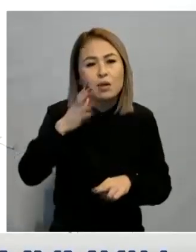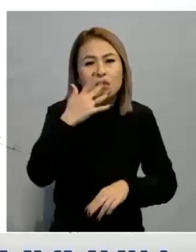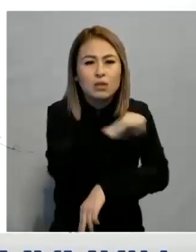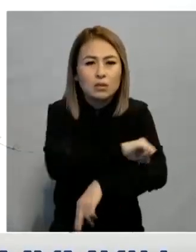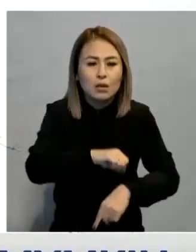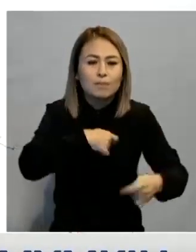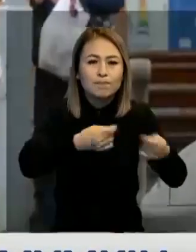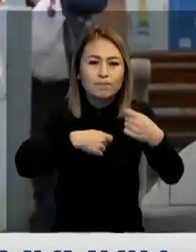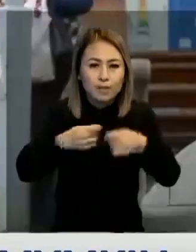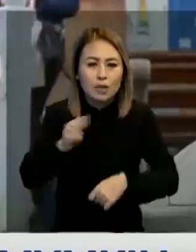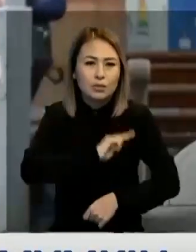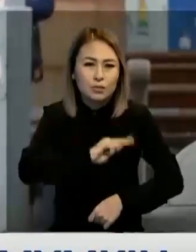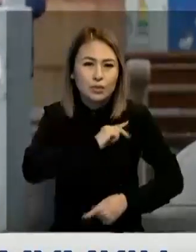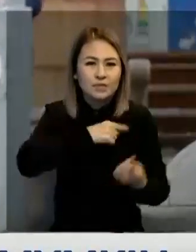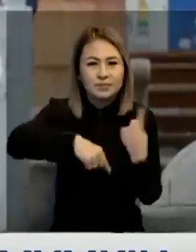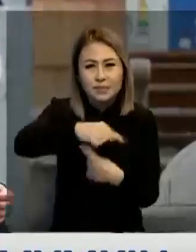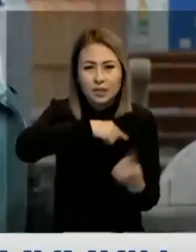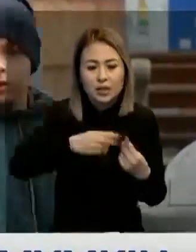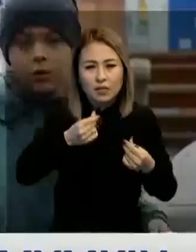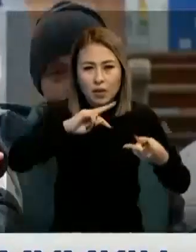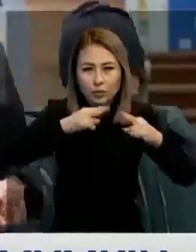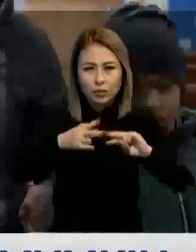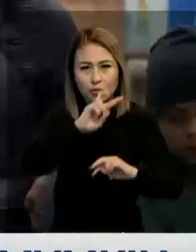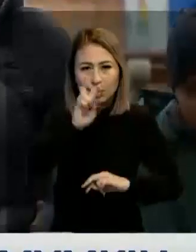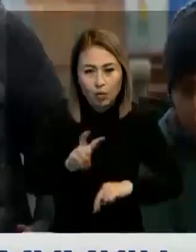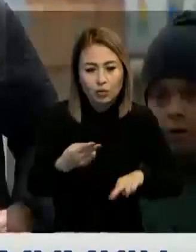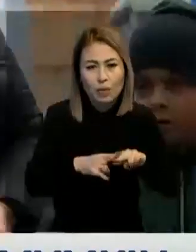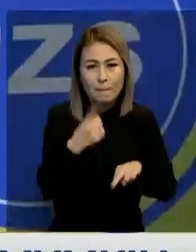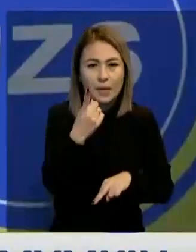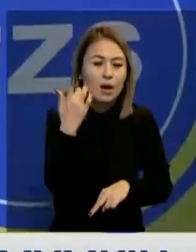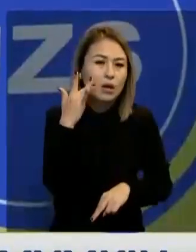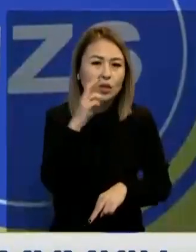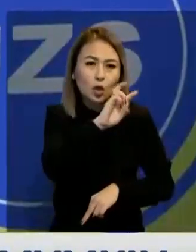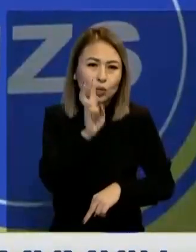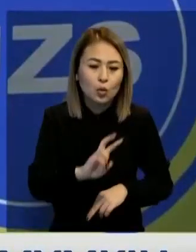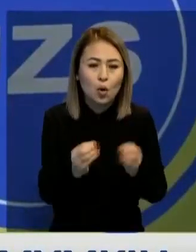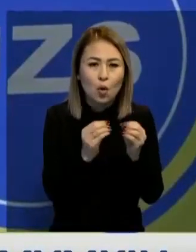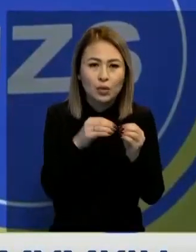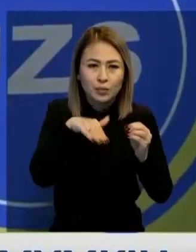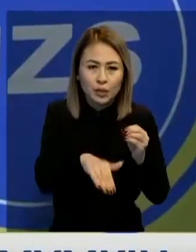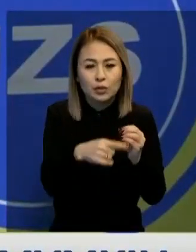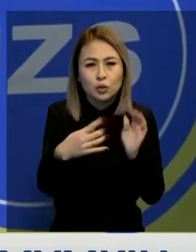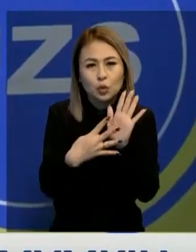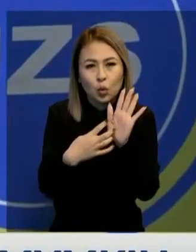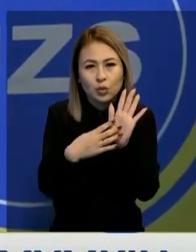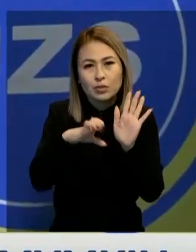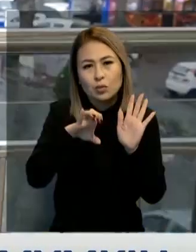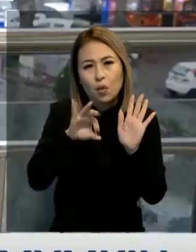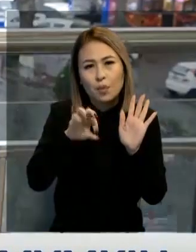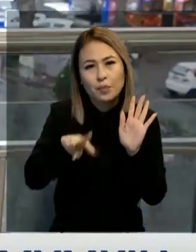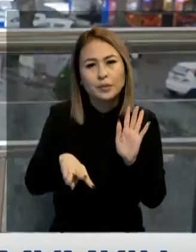басқа серіктестермен осы валютада есептеседі. Бір ақш долларының құны нарықта 10900 сомға